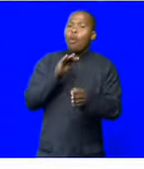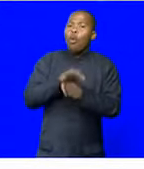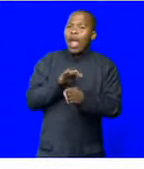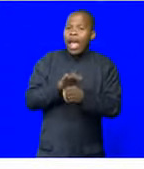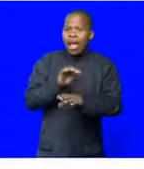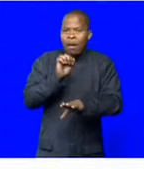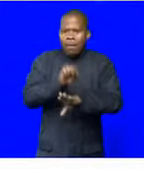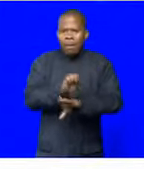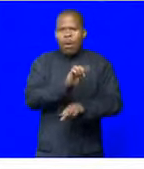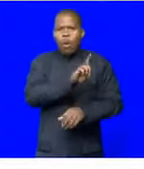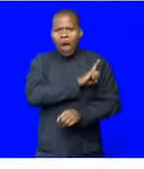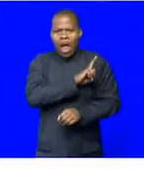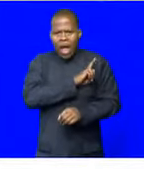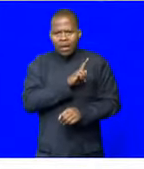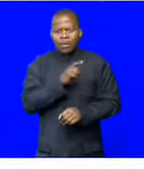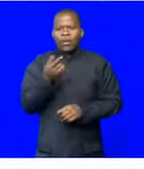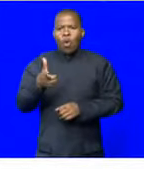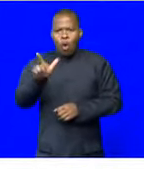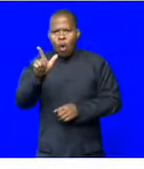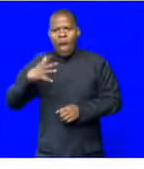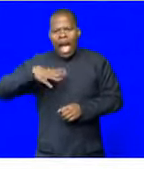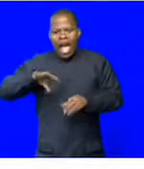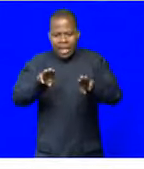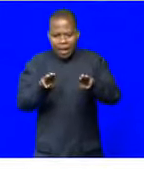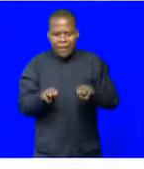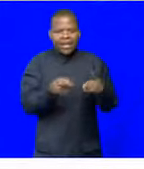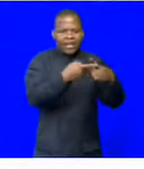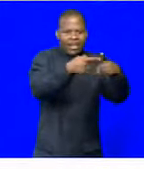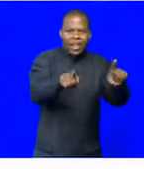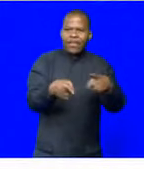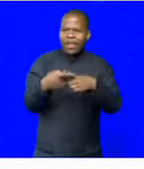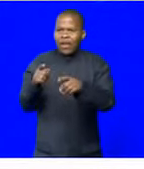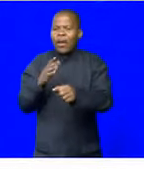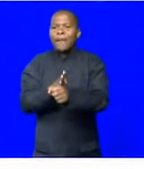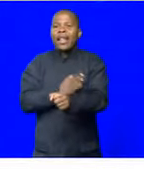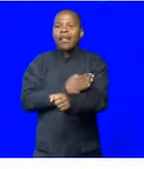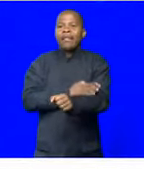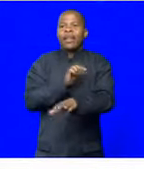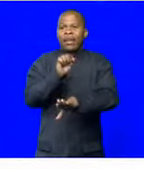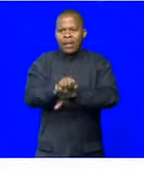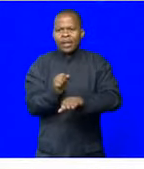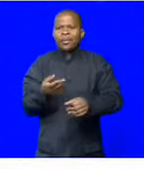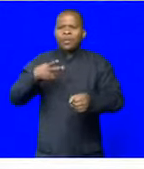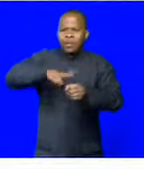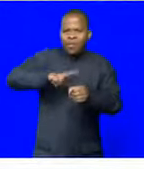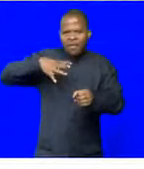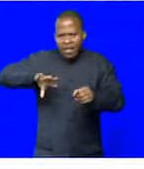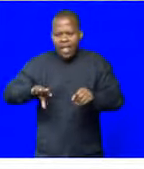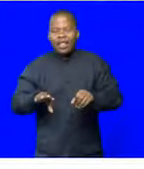nabewela. Sicabanga ukuthi sitawusitakala kakhulu. Kuna lesakhiwo lesinye